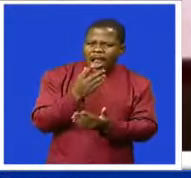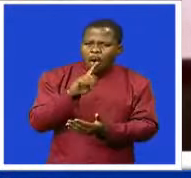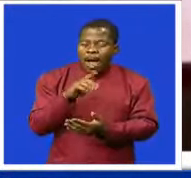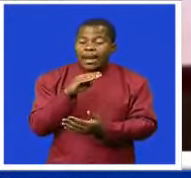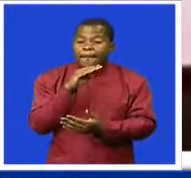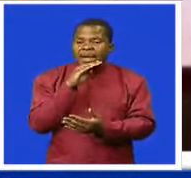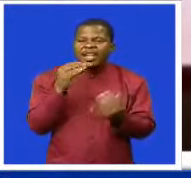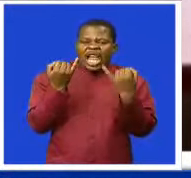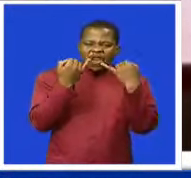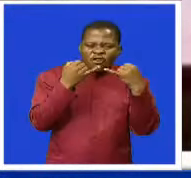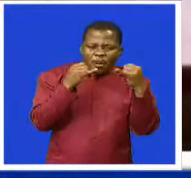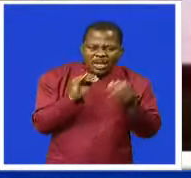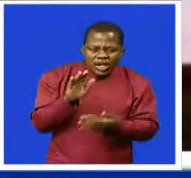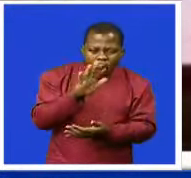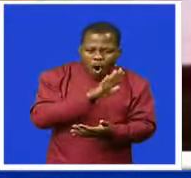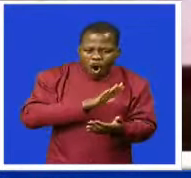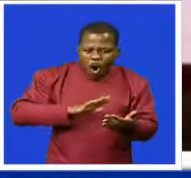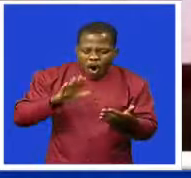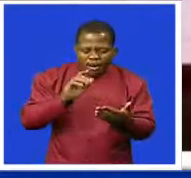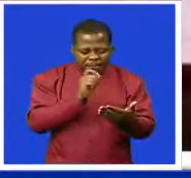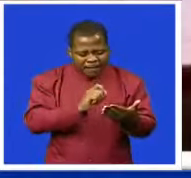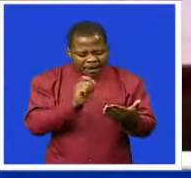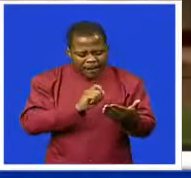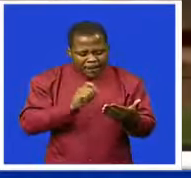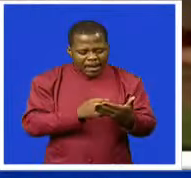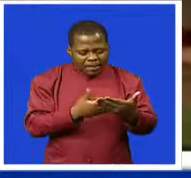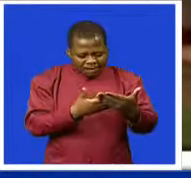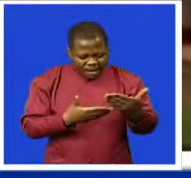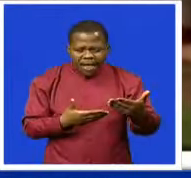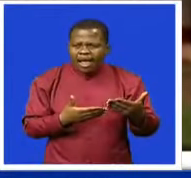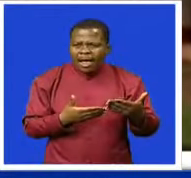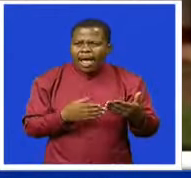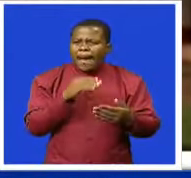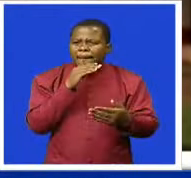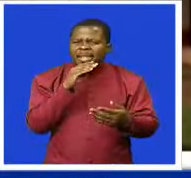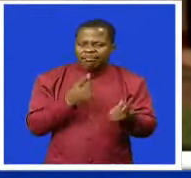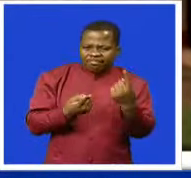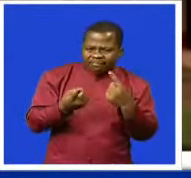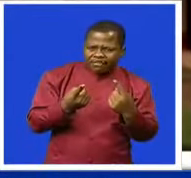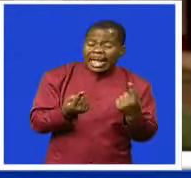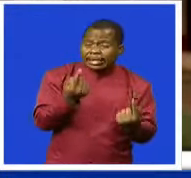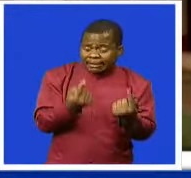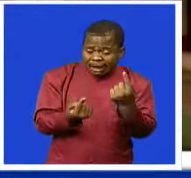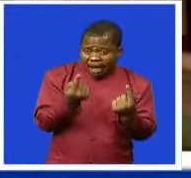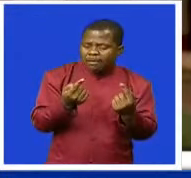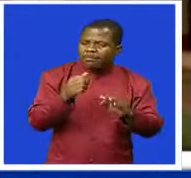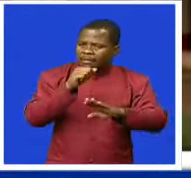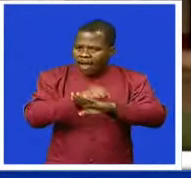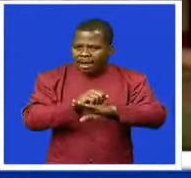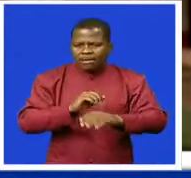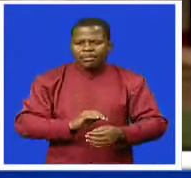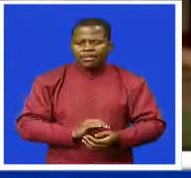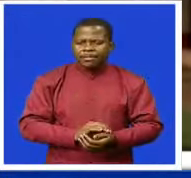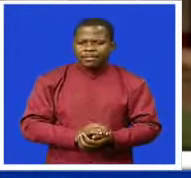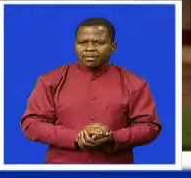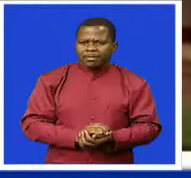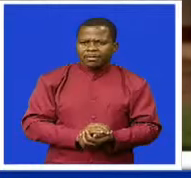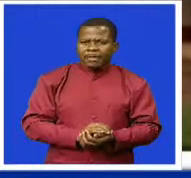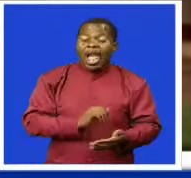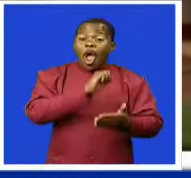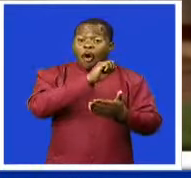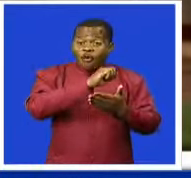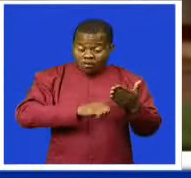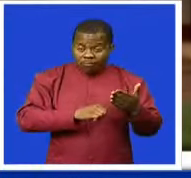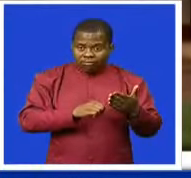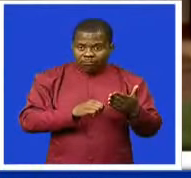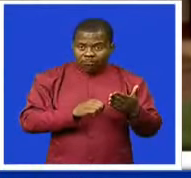Singathi nje kutawuba kusukela namuhla kutaba nesikhathi sabo